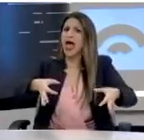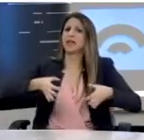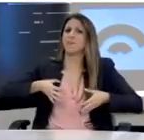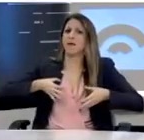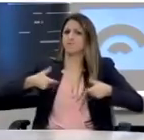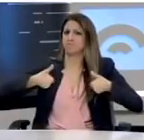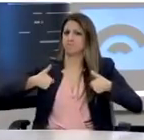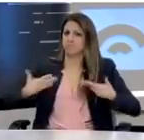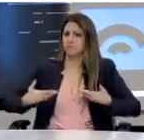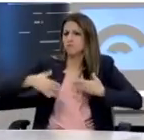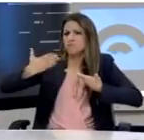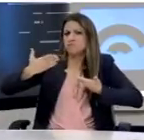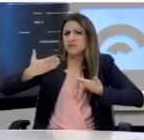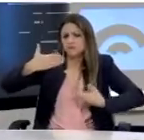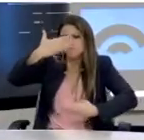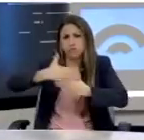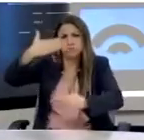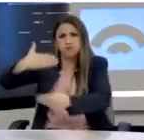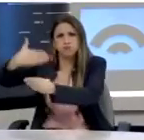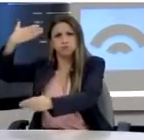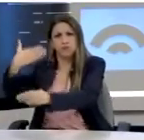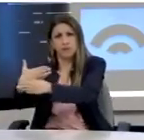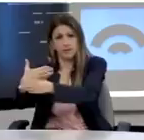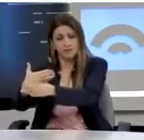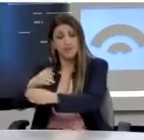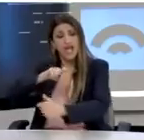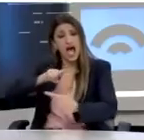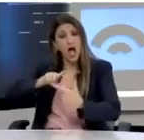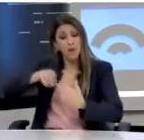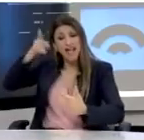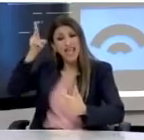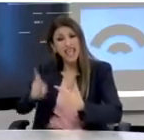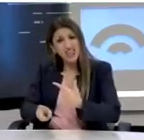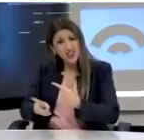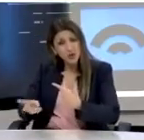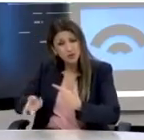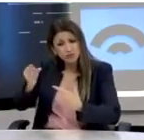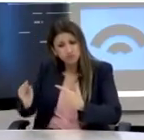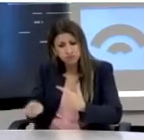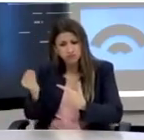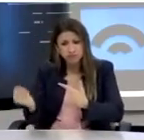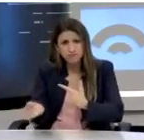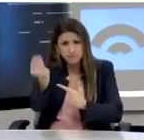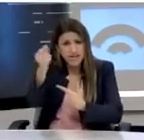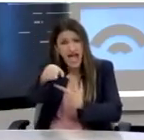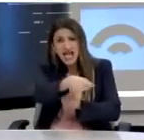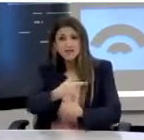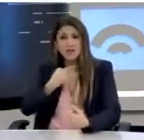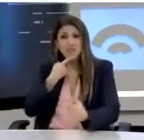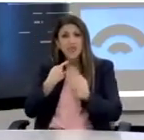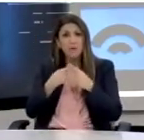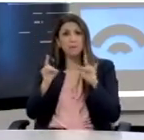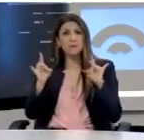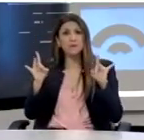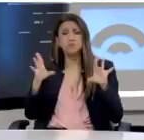αποτρέπει επιπλέον σημαντικούς κινδύνους που εσείς ουδέποτε καταφέρατε στις διαπραγματεύσεις να διασφαλίσετε, όπως το ζήτημα να αγερθεί